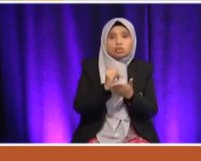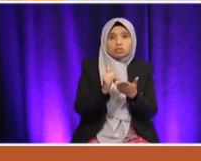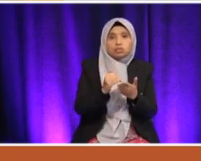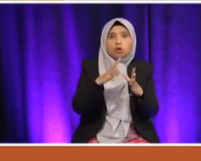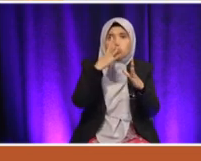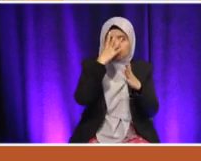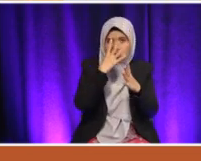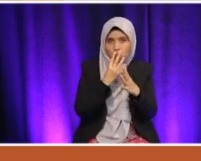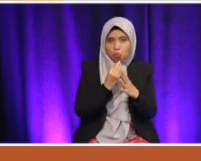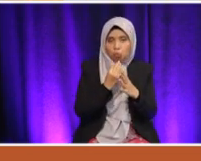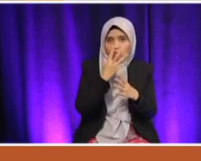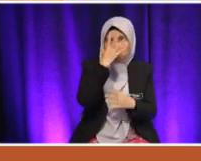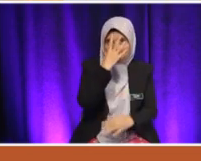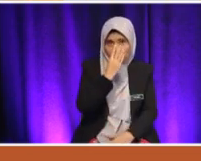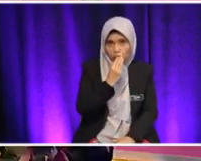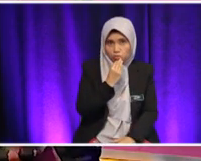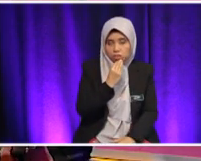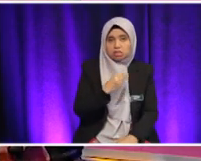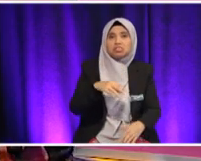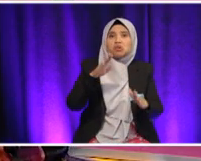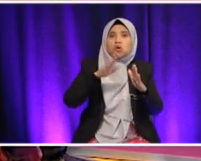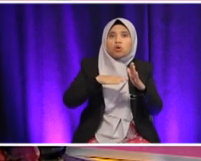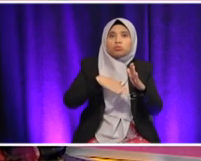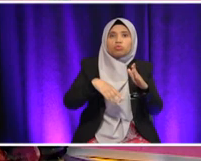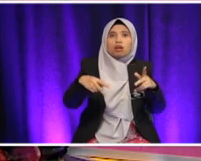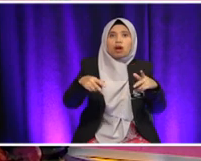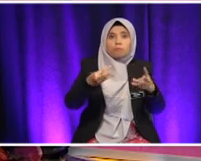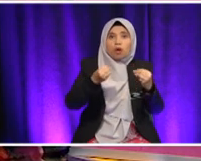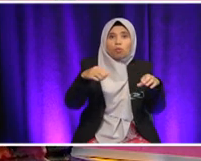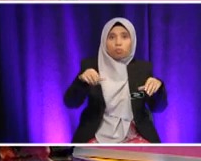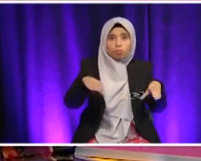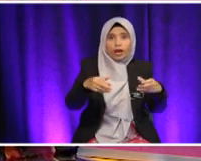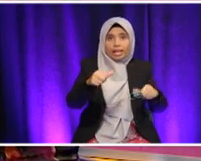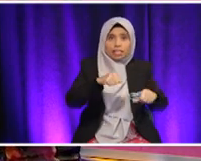hilang untuk melakukan a yang biasa dia lakukan